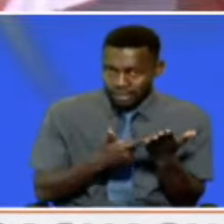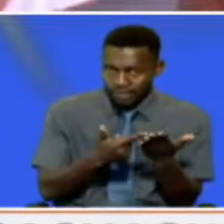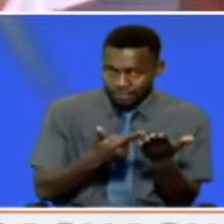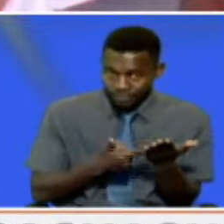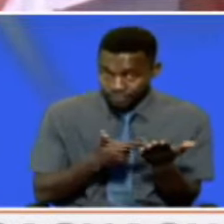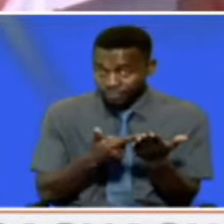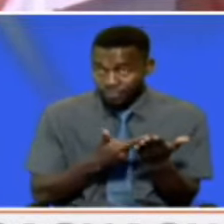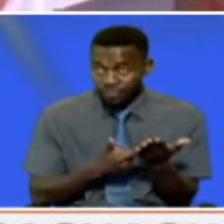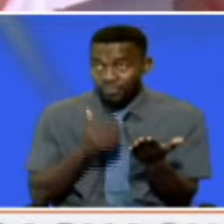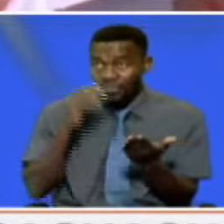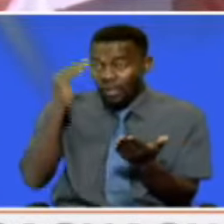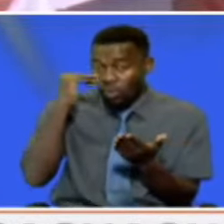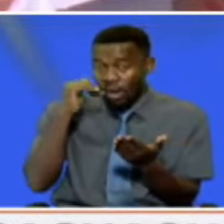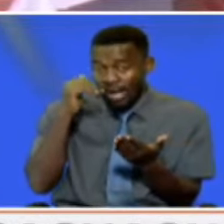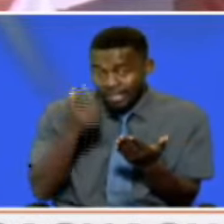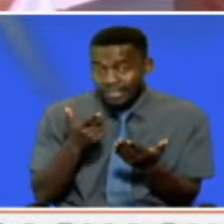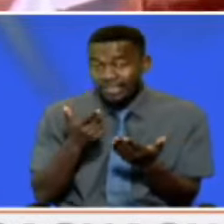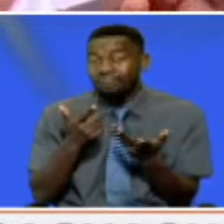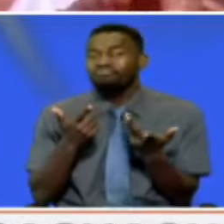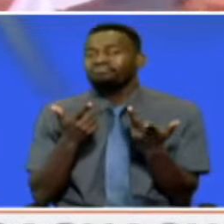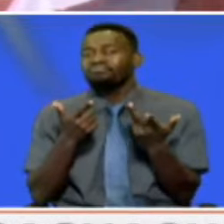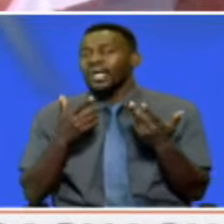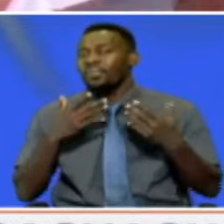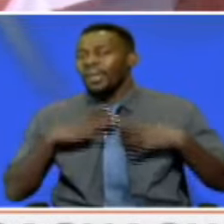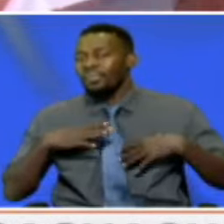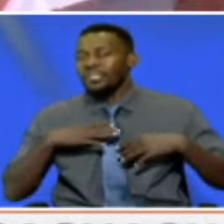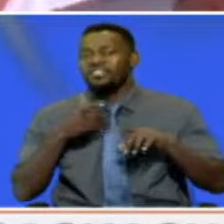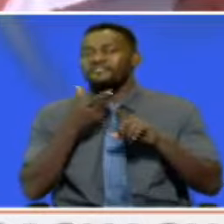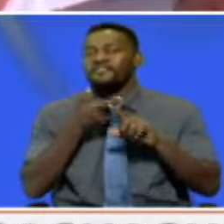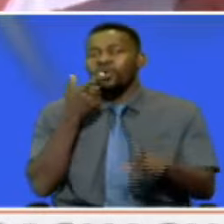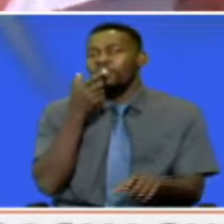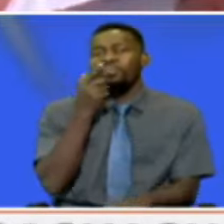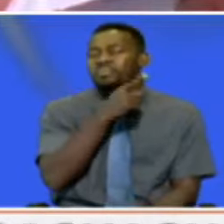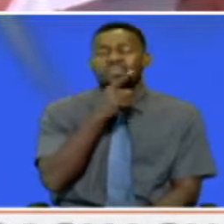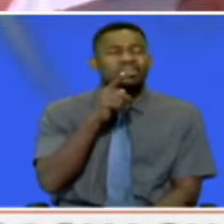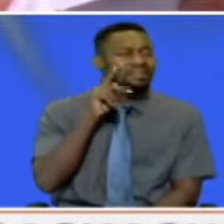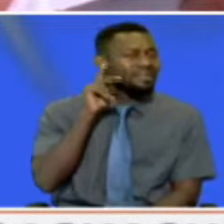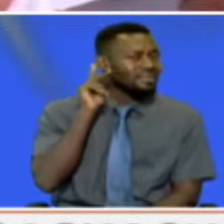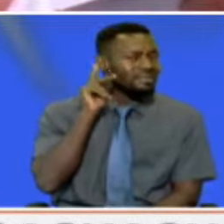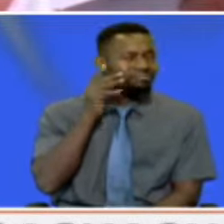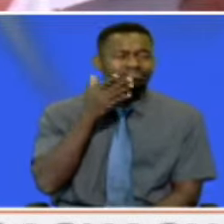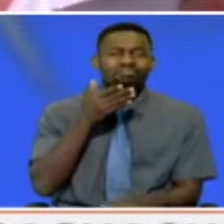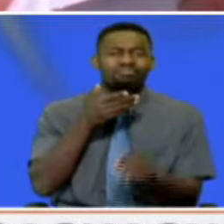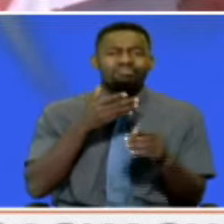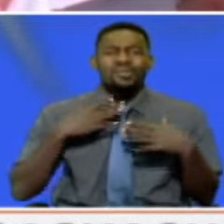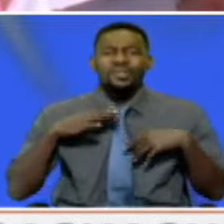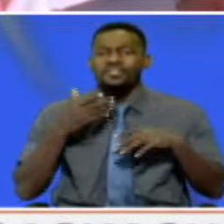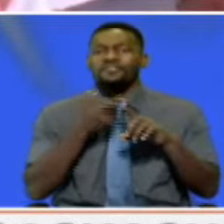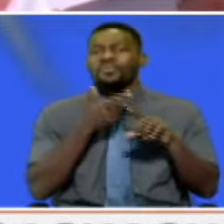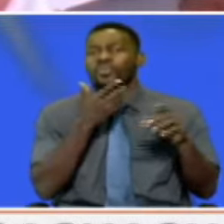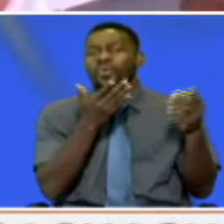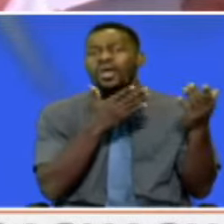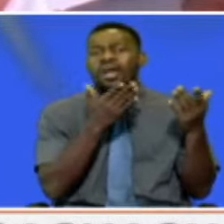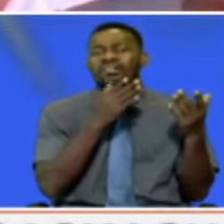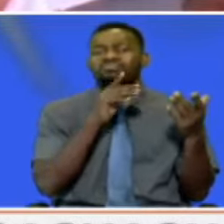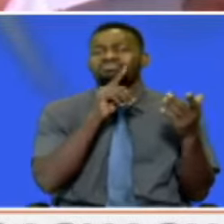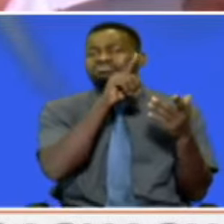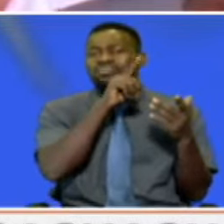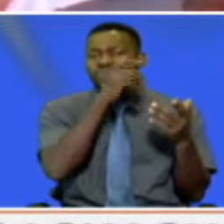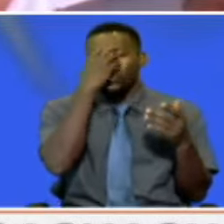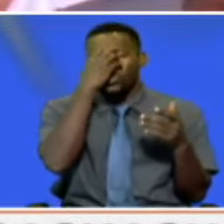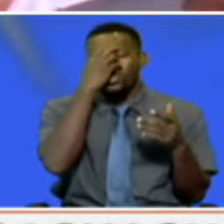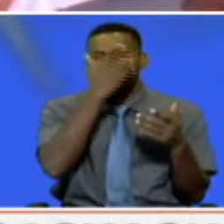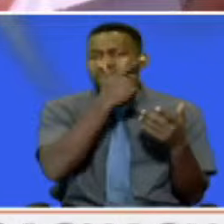ya central walikuja Sugoi wakitufuata wasikie Wakikuyu wa Rift Valley wanasema nini. And we gave them